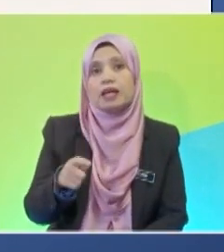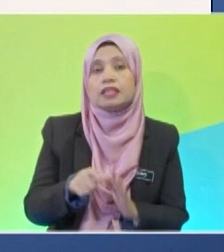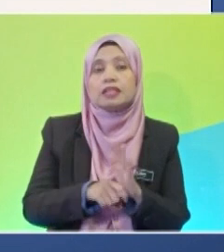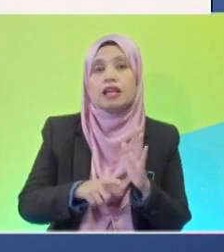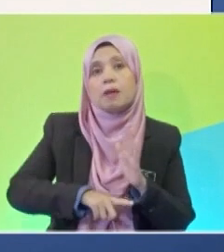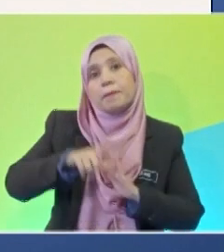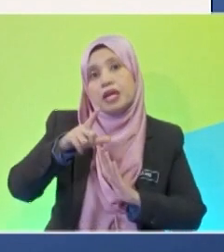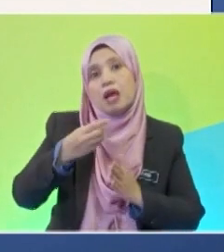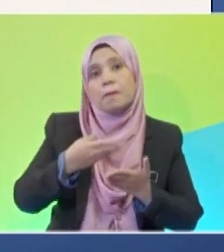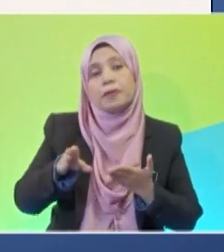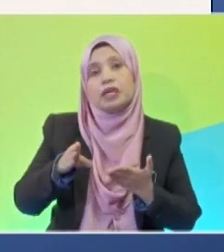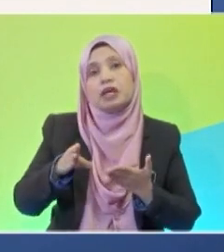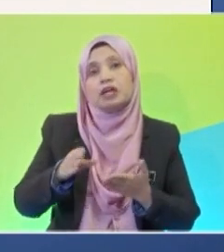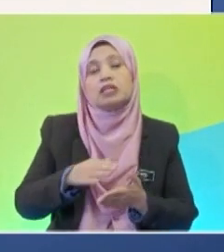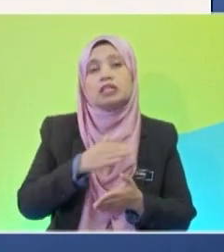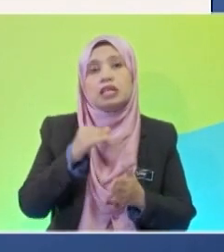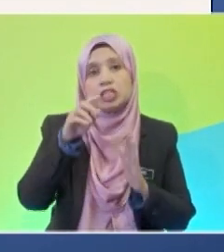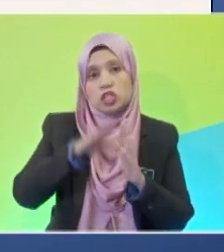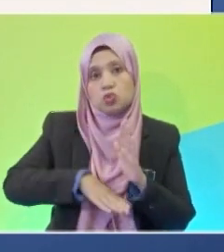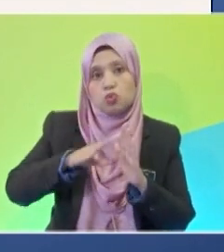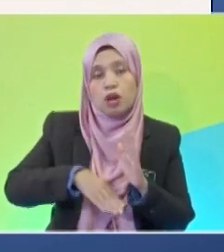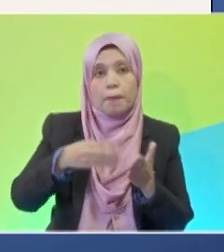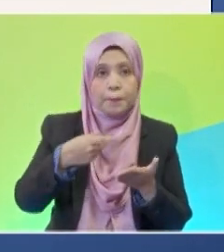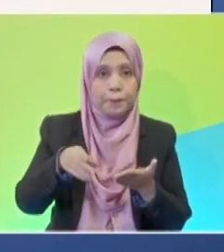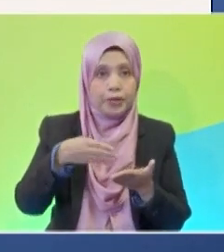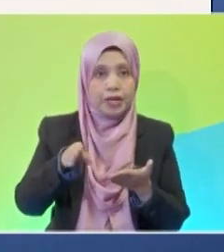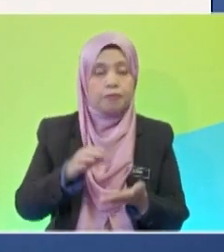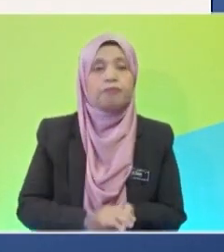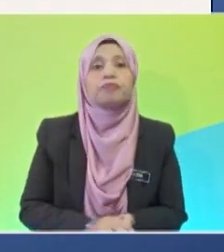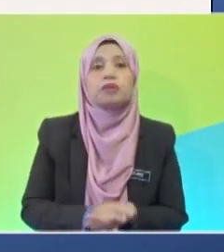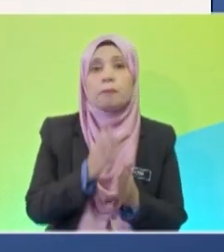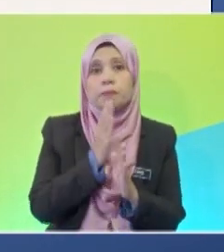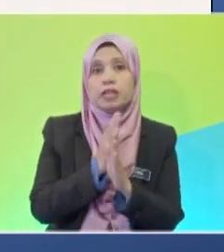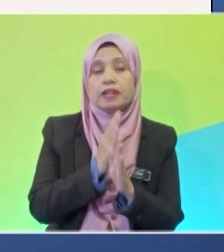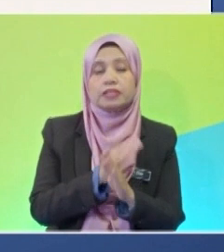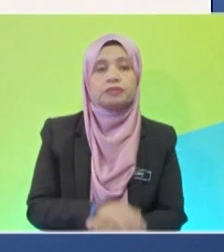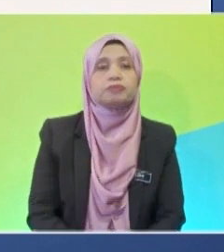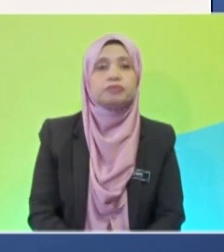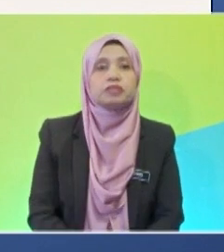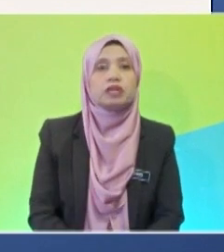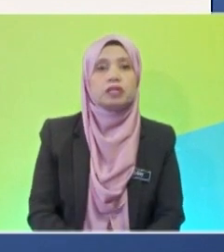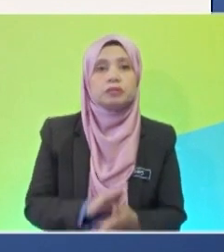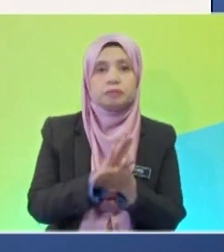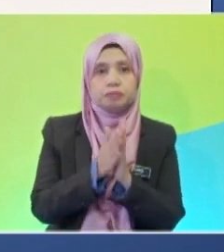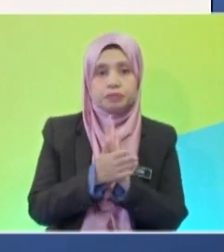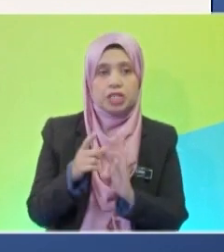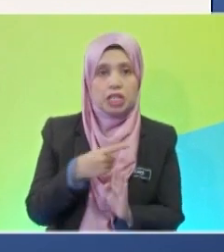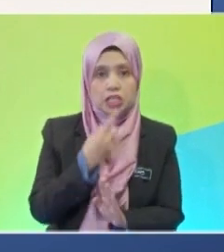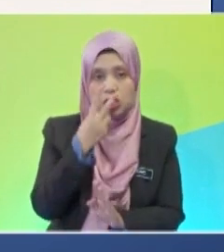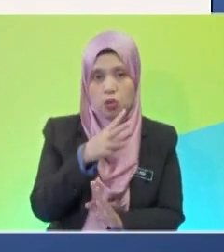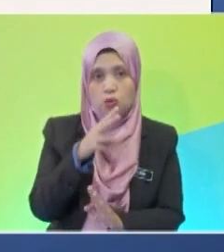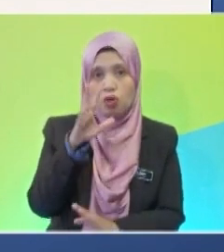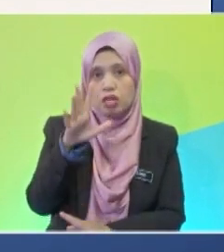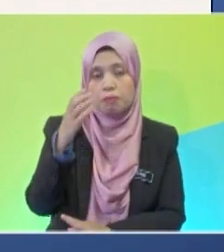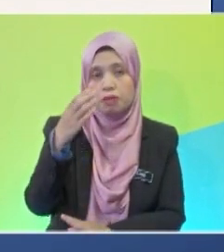bayar, terlebih bayar dan terkurang bayar. Baik. Itu pelarasan akaun nominal. Jadi di sini Nisa, kalau kita lihat di sini,